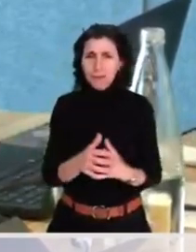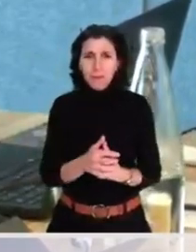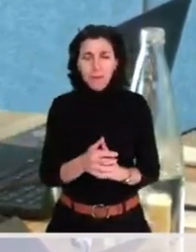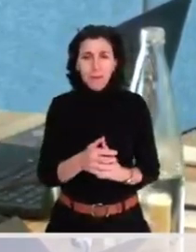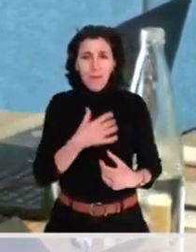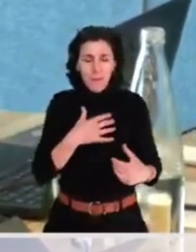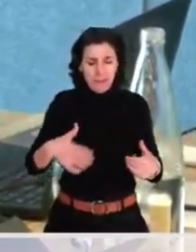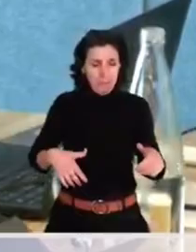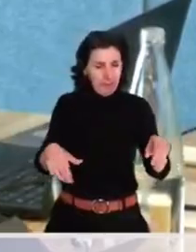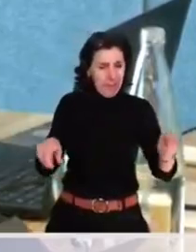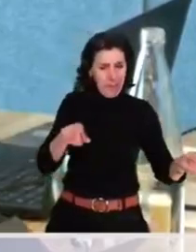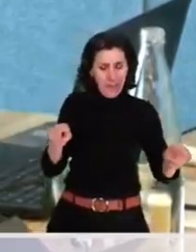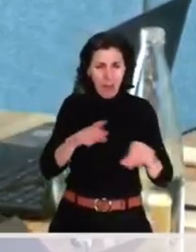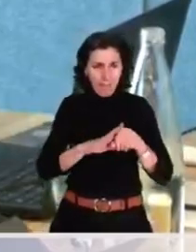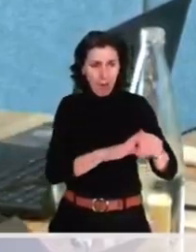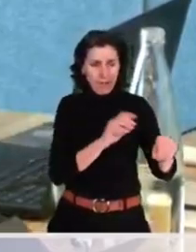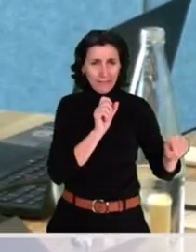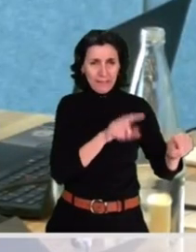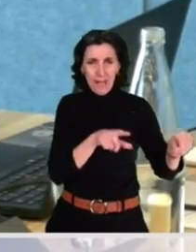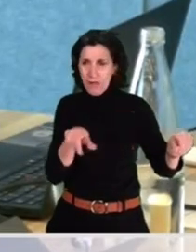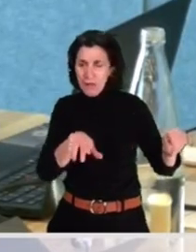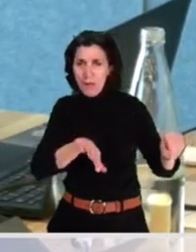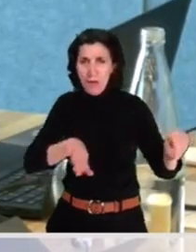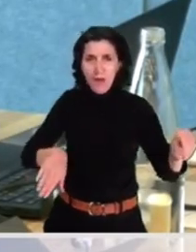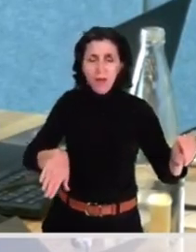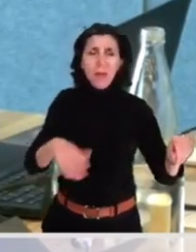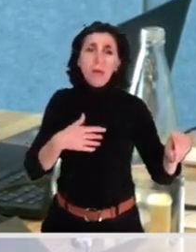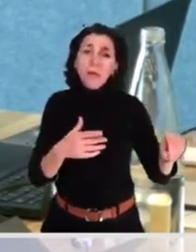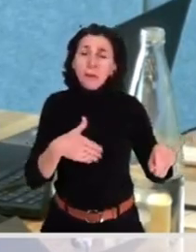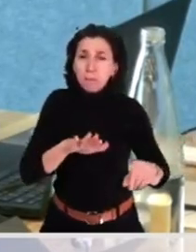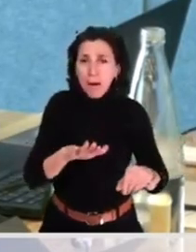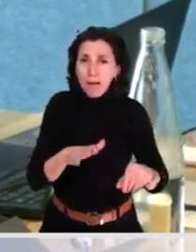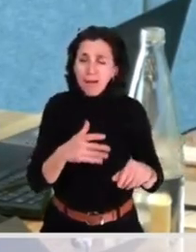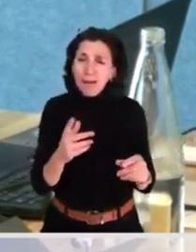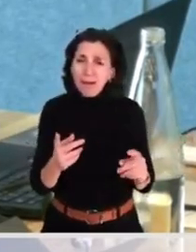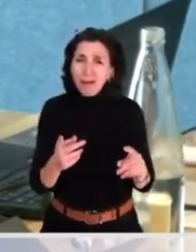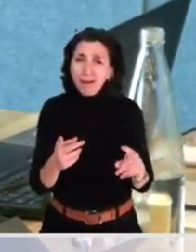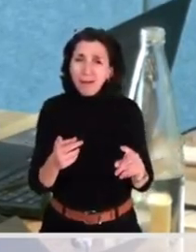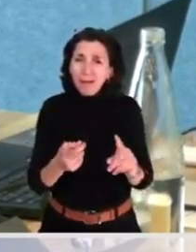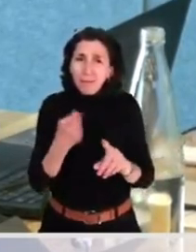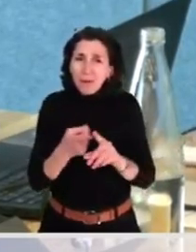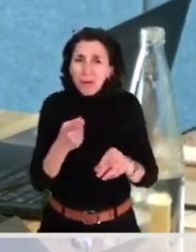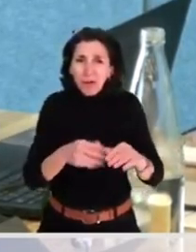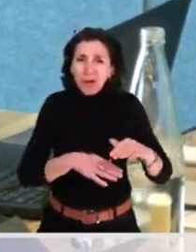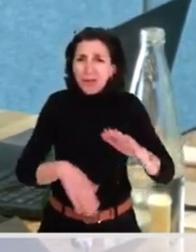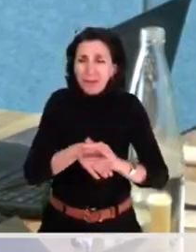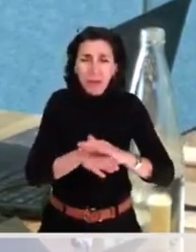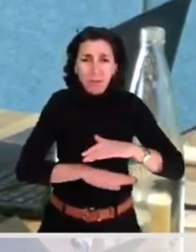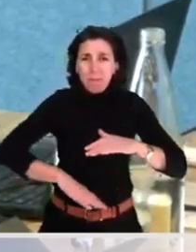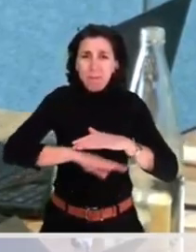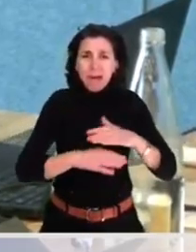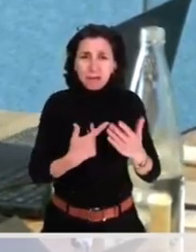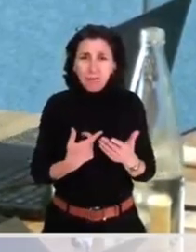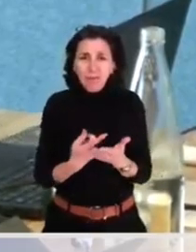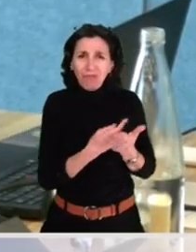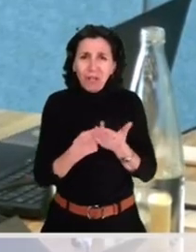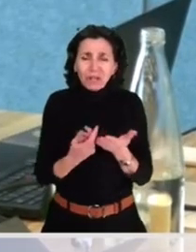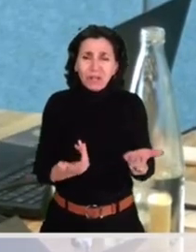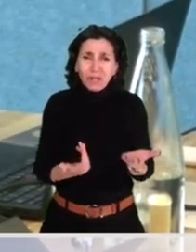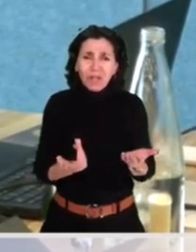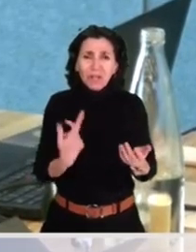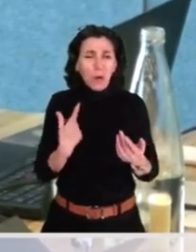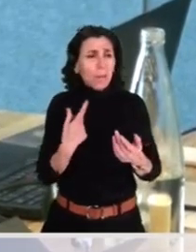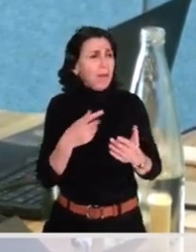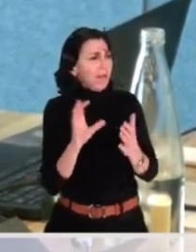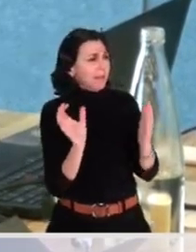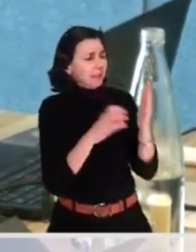municipalité déterminerait comme prioritaires. Mais c'est le préalable, il est là. On ne peut pas dire que voter une délibération qui